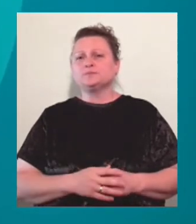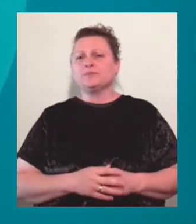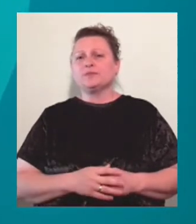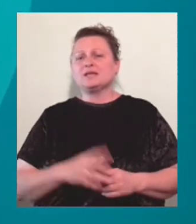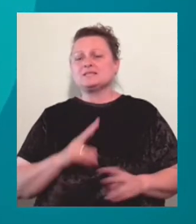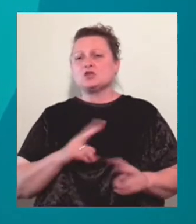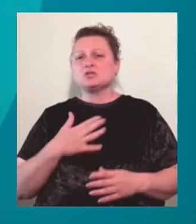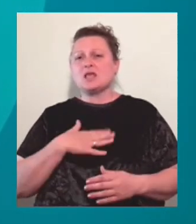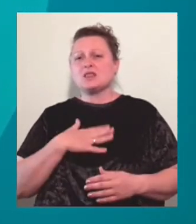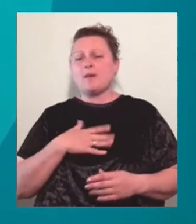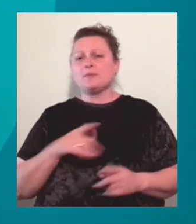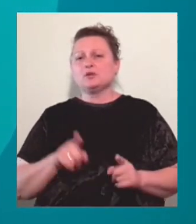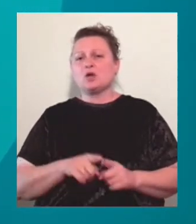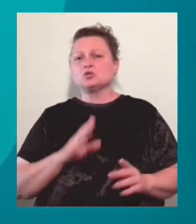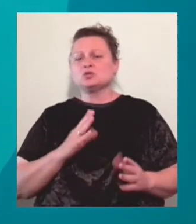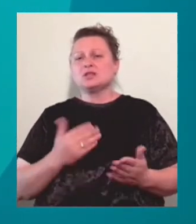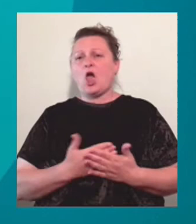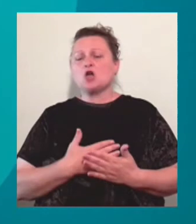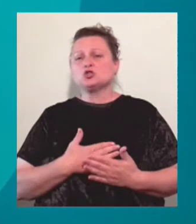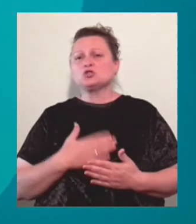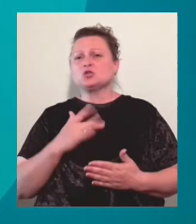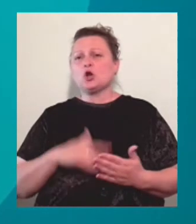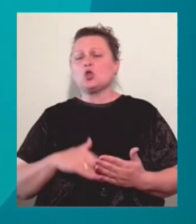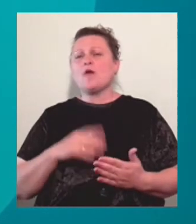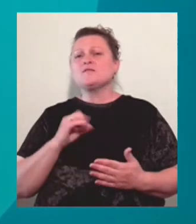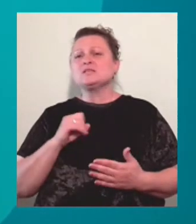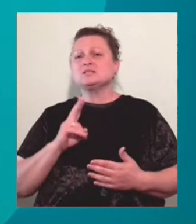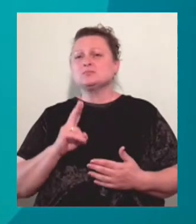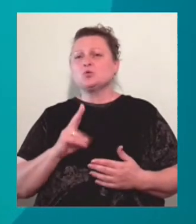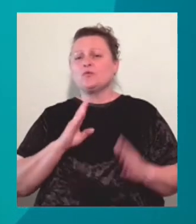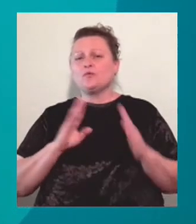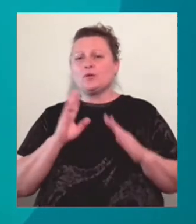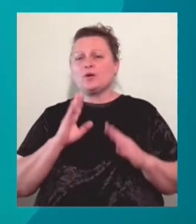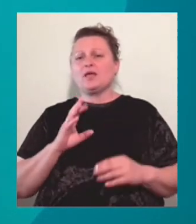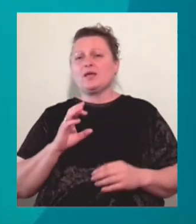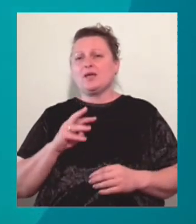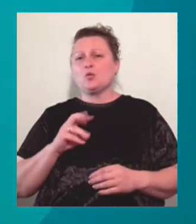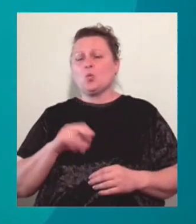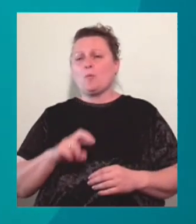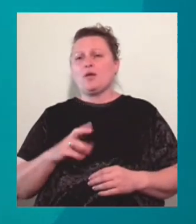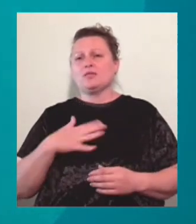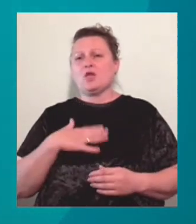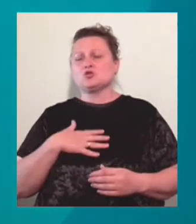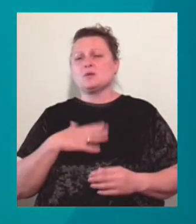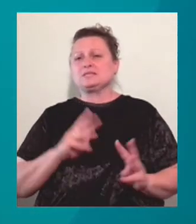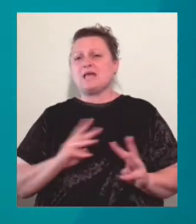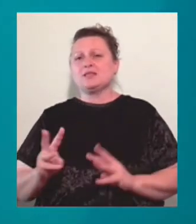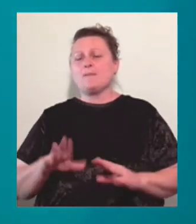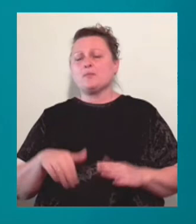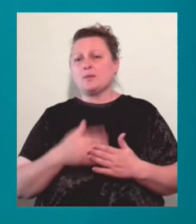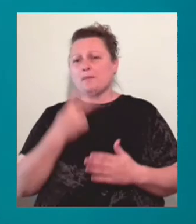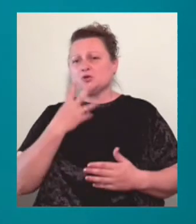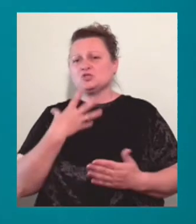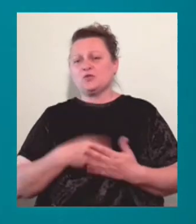Стежте за нами також за допомогою наших сторінок. На Фейсбуці, в Інстаграмі, на Ютюб та на нашому сайті. Посилання на них ви